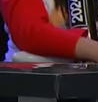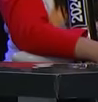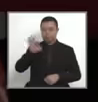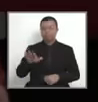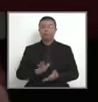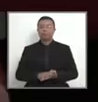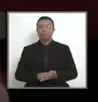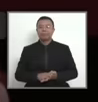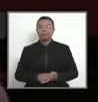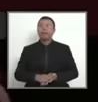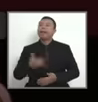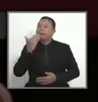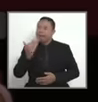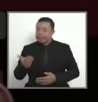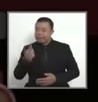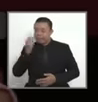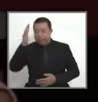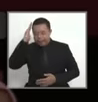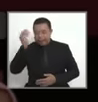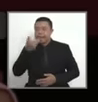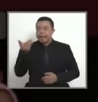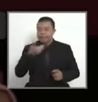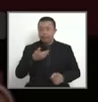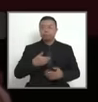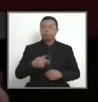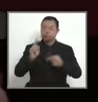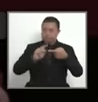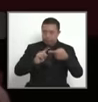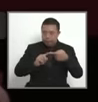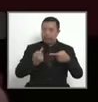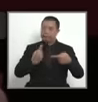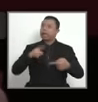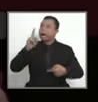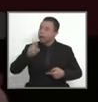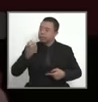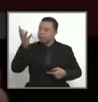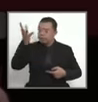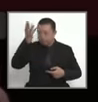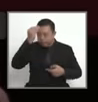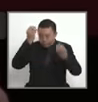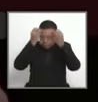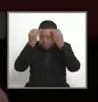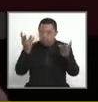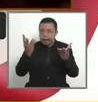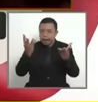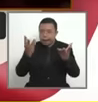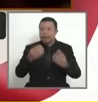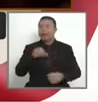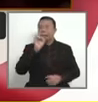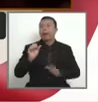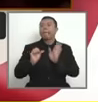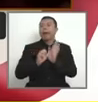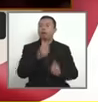dadi opo oleh opo saya enggak ada kepentingan apa-apa saya ngomong Saya enggak ikut partai apa-apa